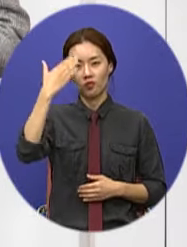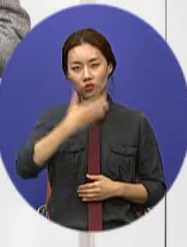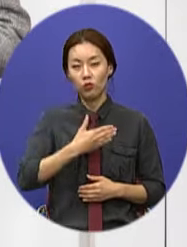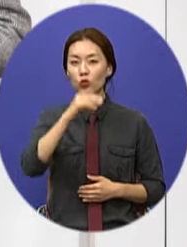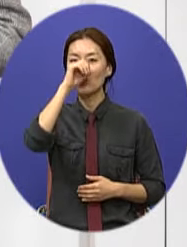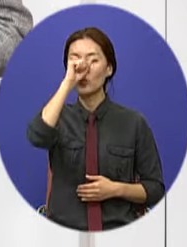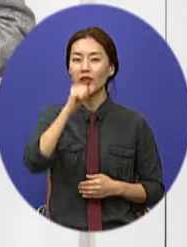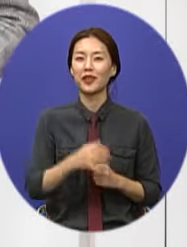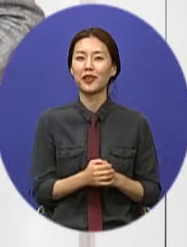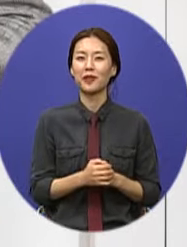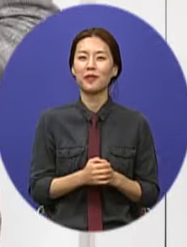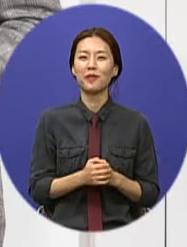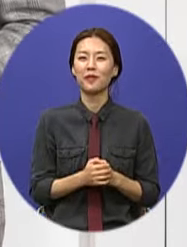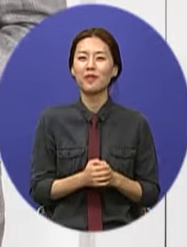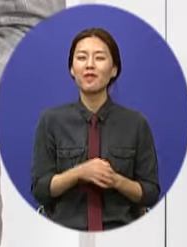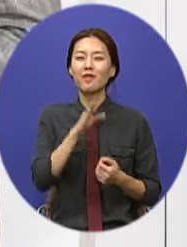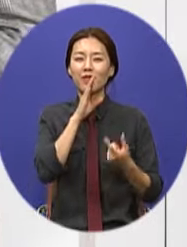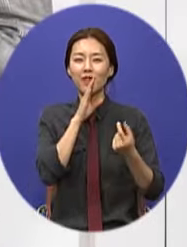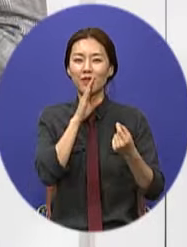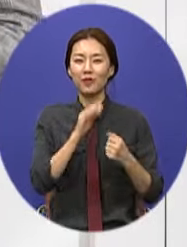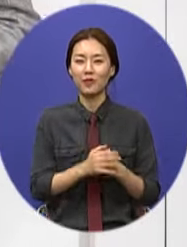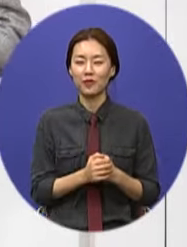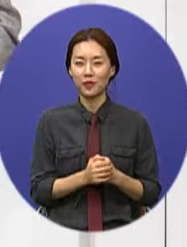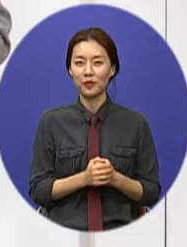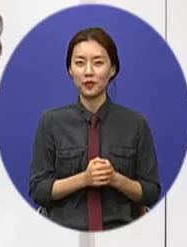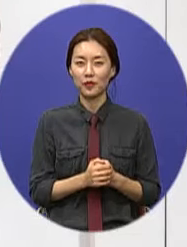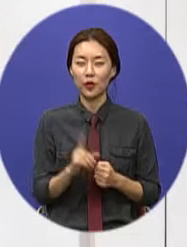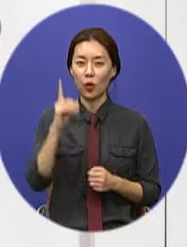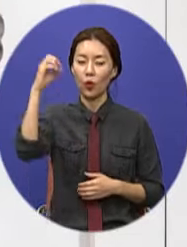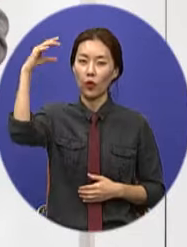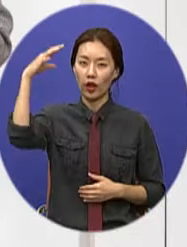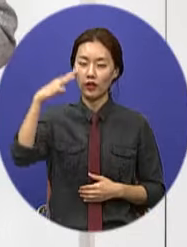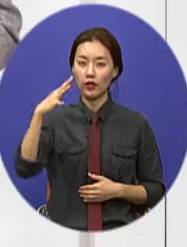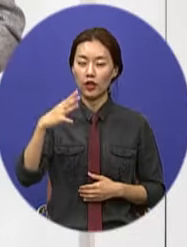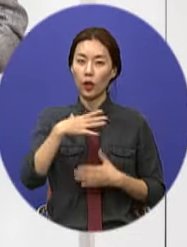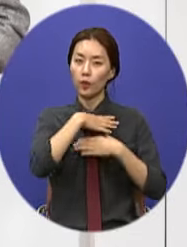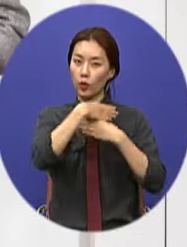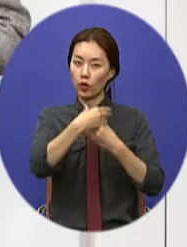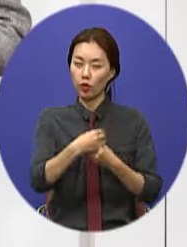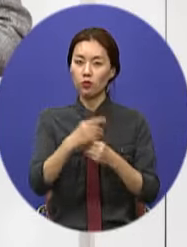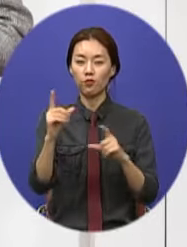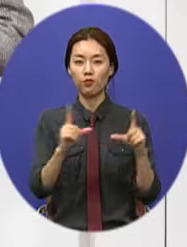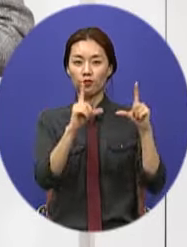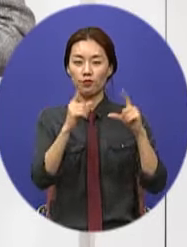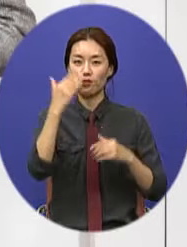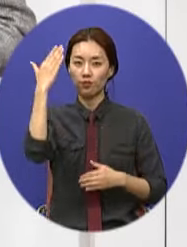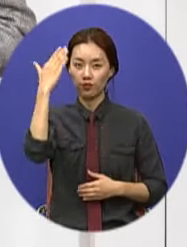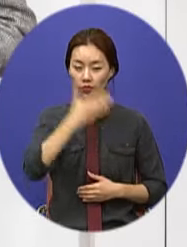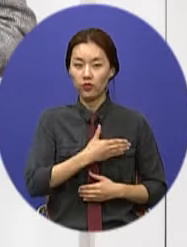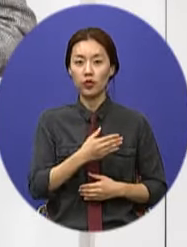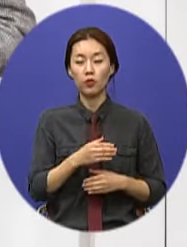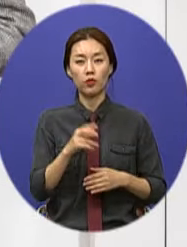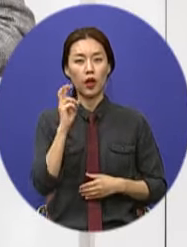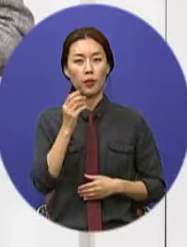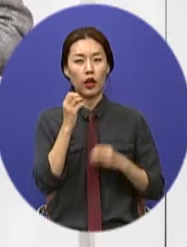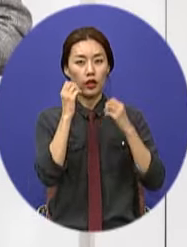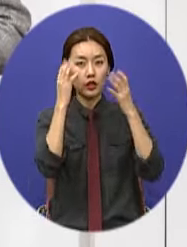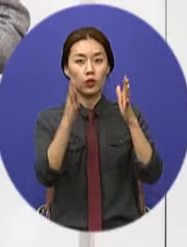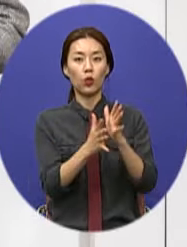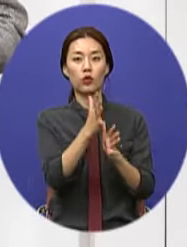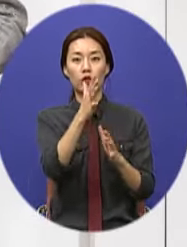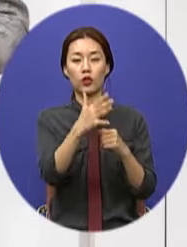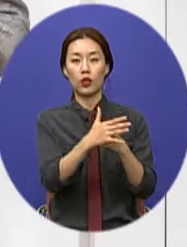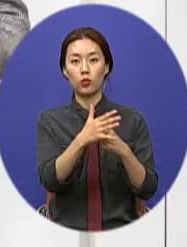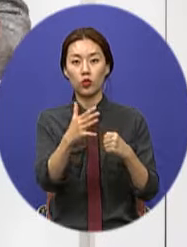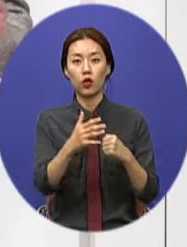좋은데요, 여기가. 아, 맞아요. 그렇구나. 예, 예. 살기 편리하고 깨끗하고. 맞아요. 예. 신도시라. 예.